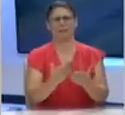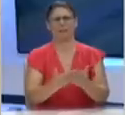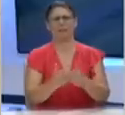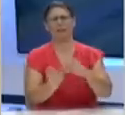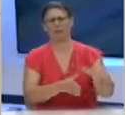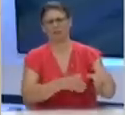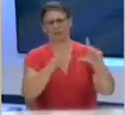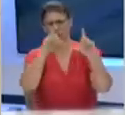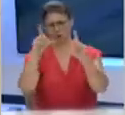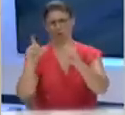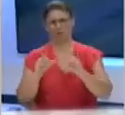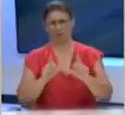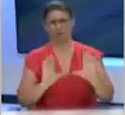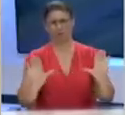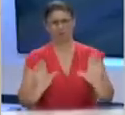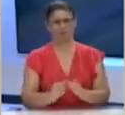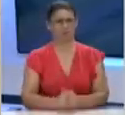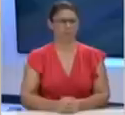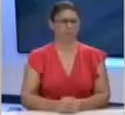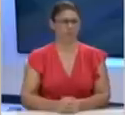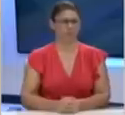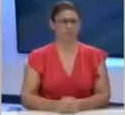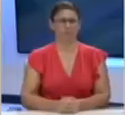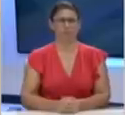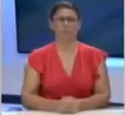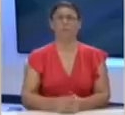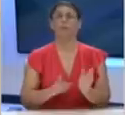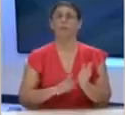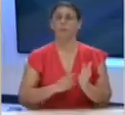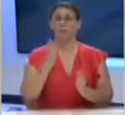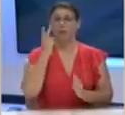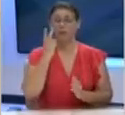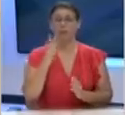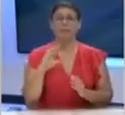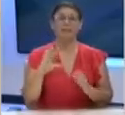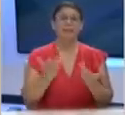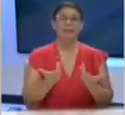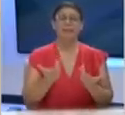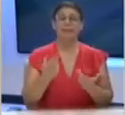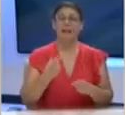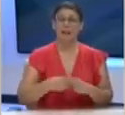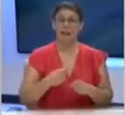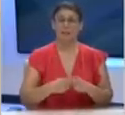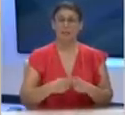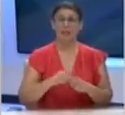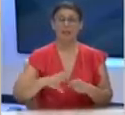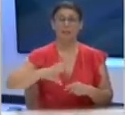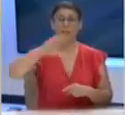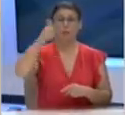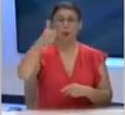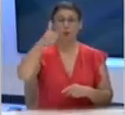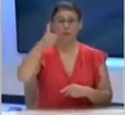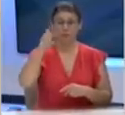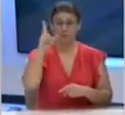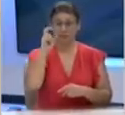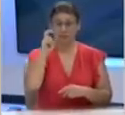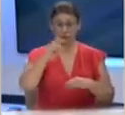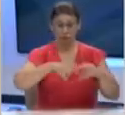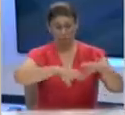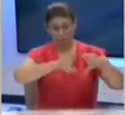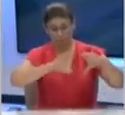τις φωτογραφίες. Και μάλιστα πρέπει να δούμε γιατί η Ελλάδα κατατάσσεται πρώτη μεταξύ 20